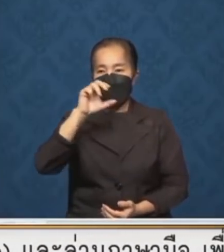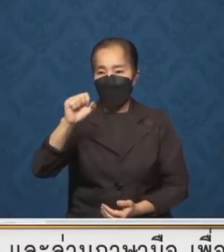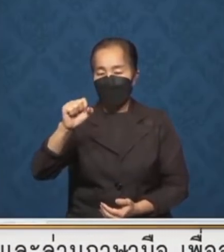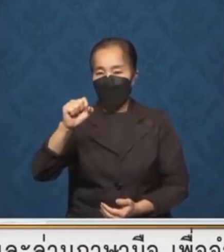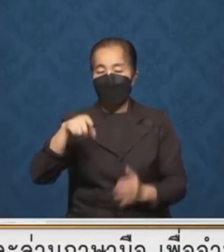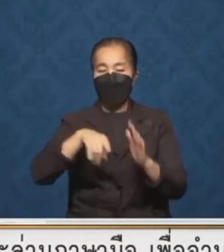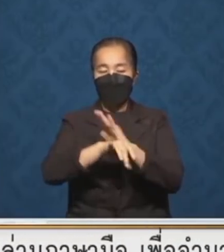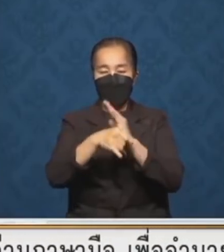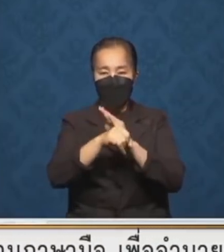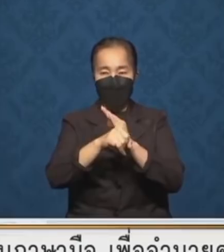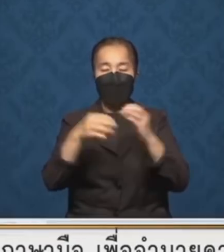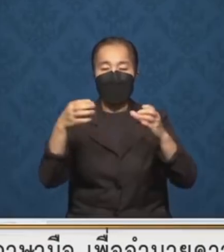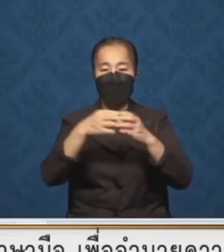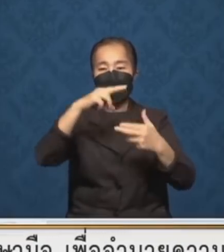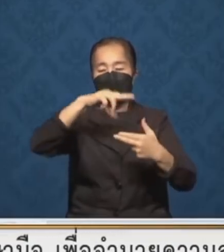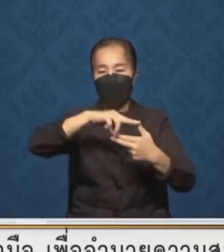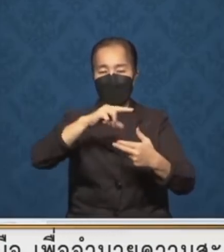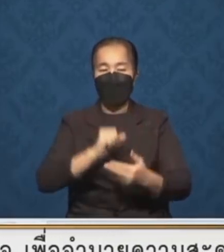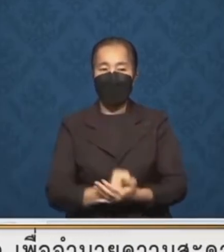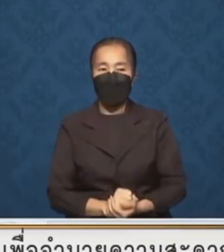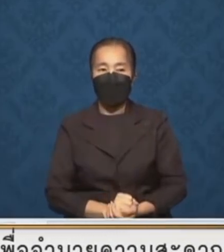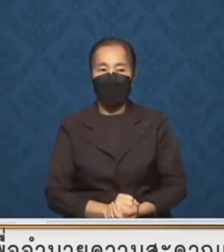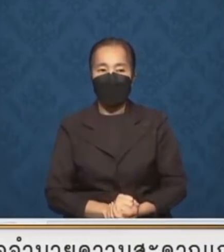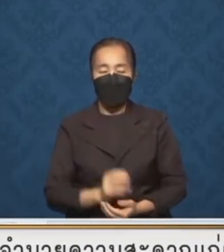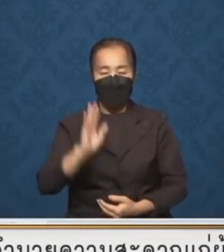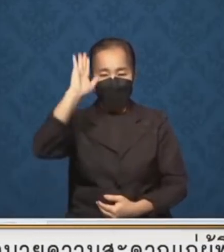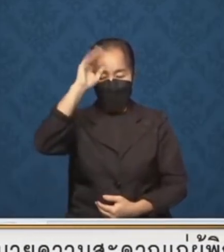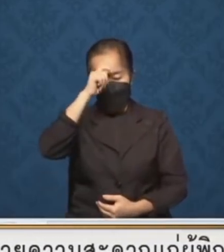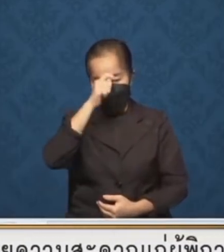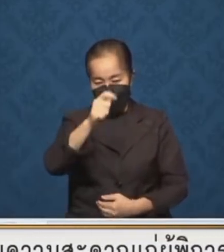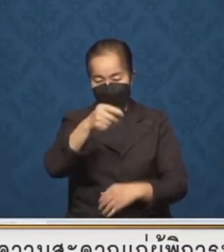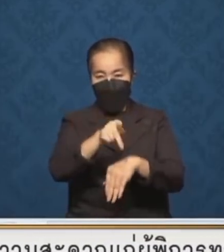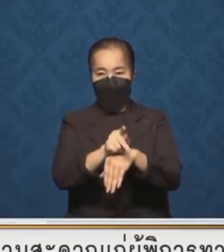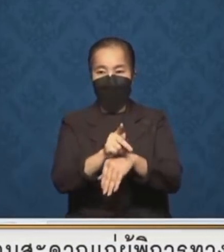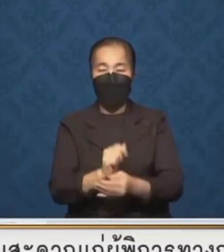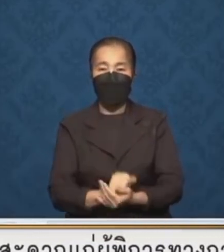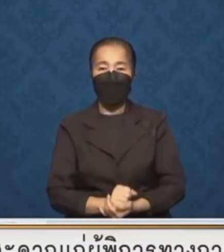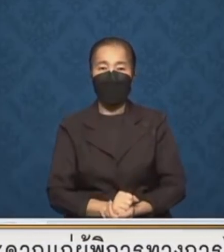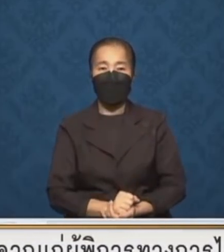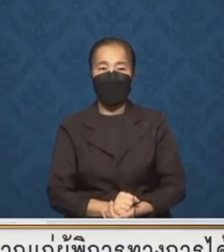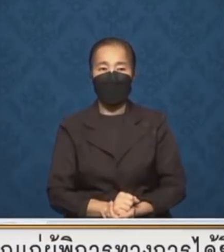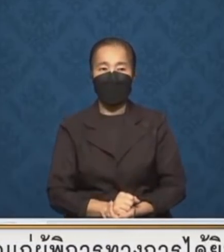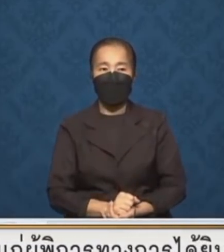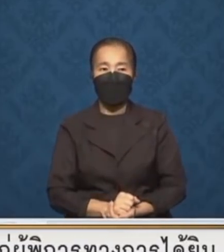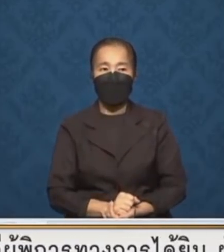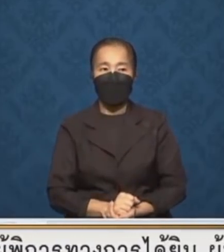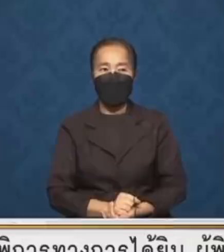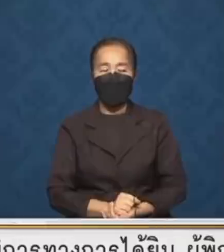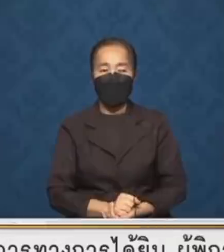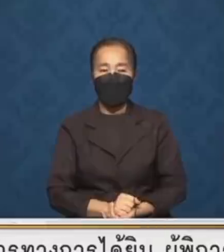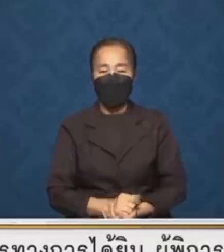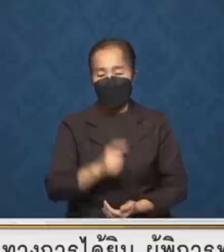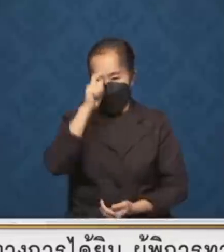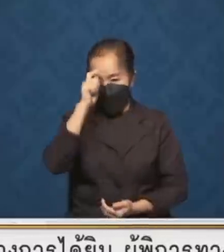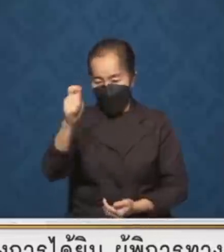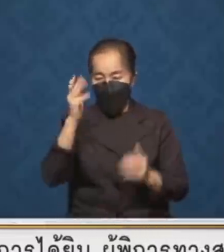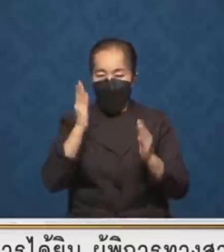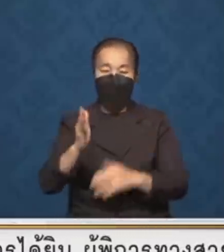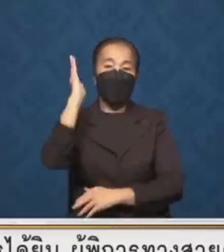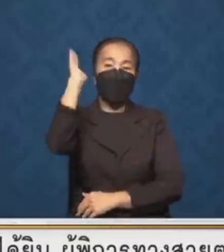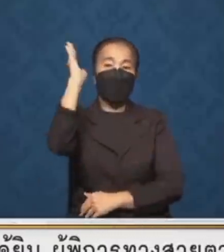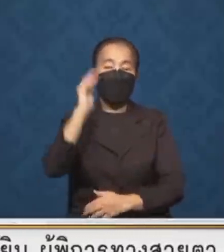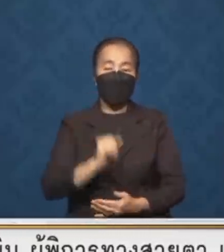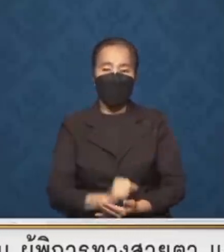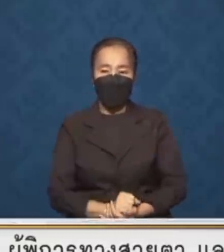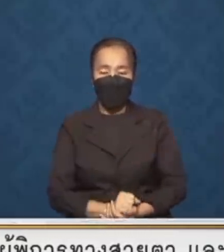ทบุรีพรรคพลังประชารัฐครับด้วยความเคารพท่านประธานและท่านผู้อภิปรายนะครับ